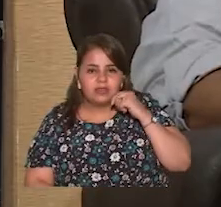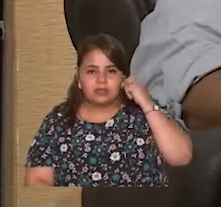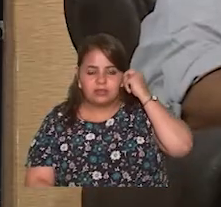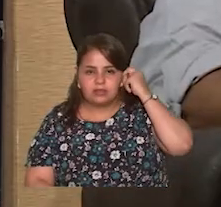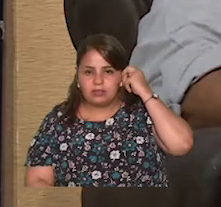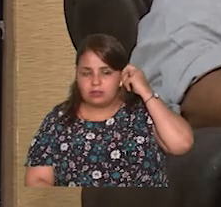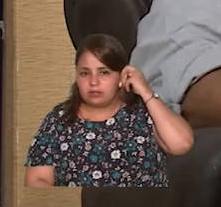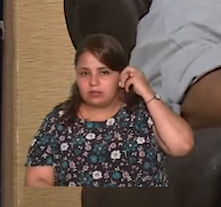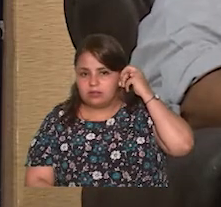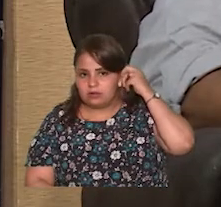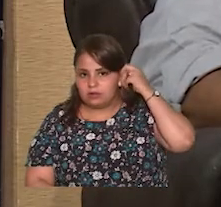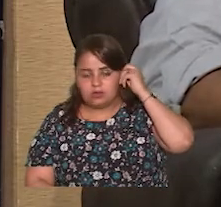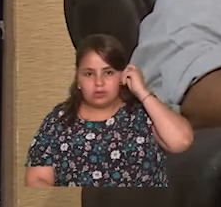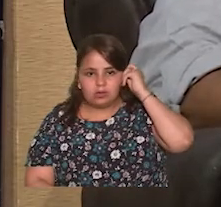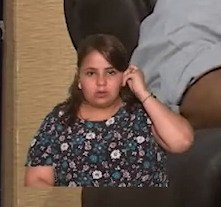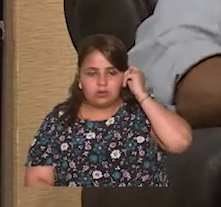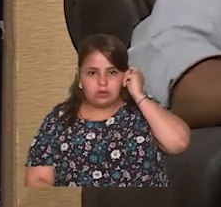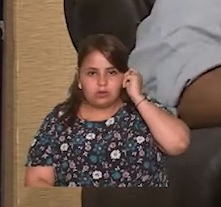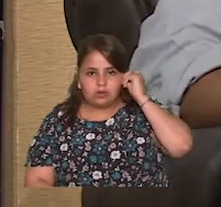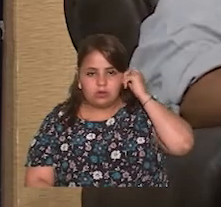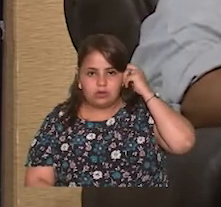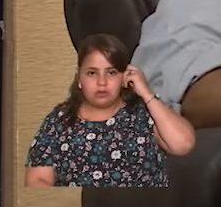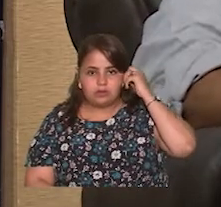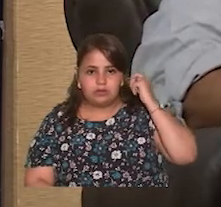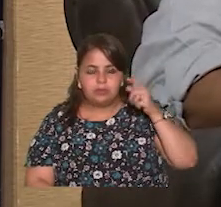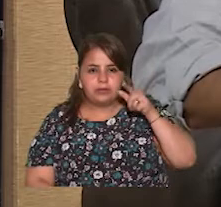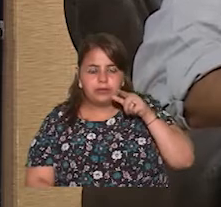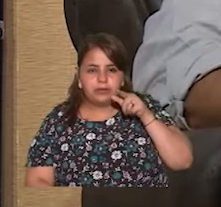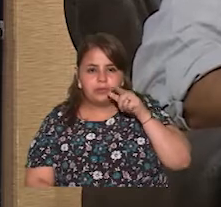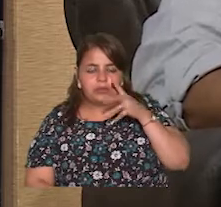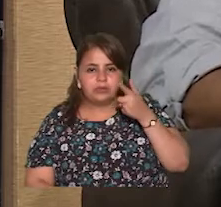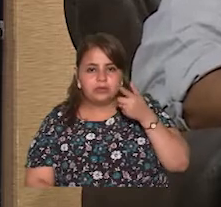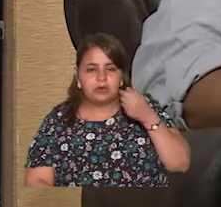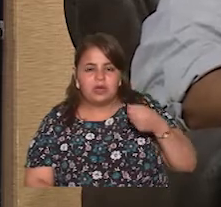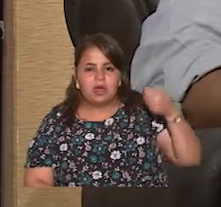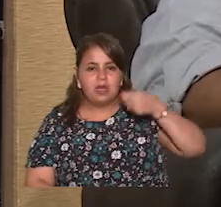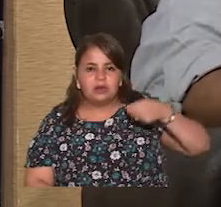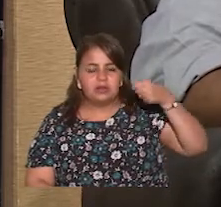حد عزيز عليا جدا، كنت بسأله بقوله يعني إيه أكتر حاجة